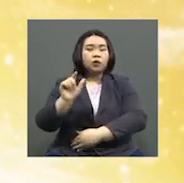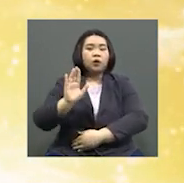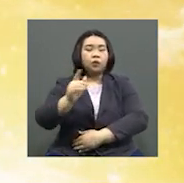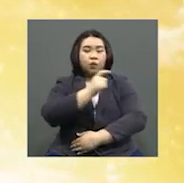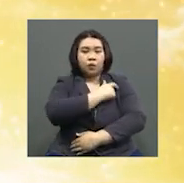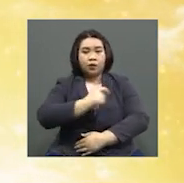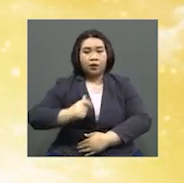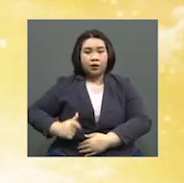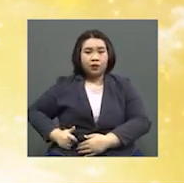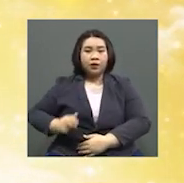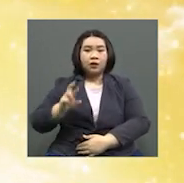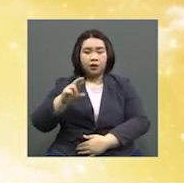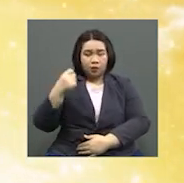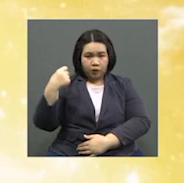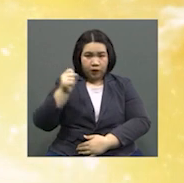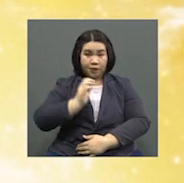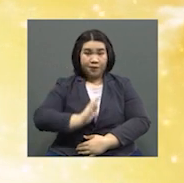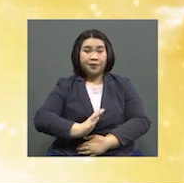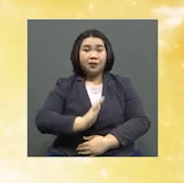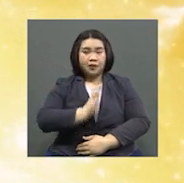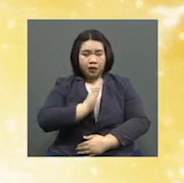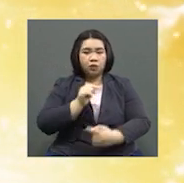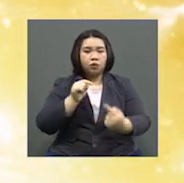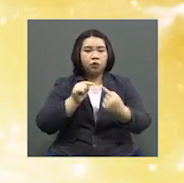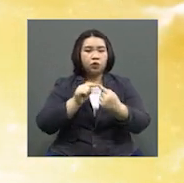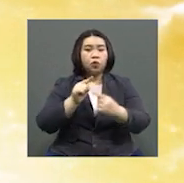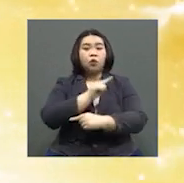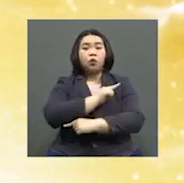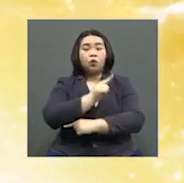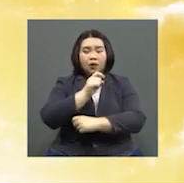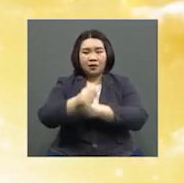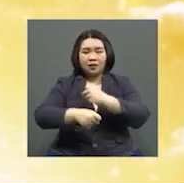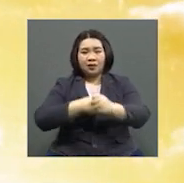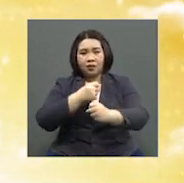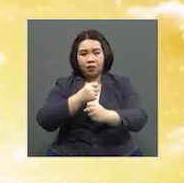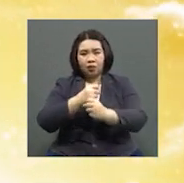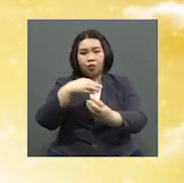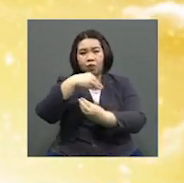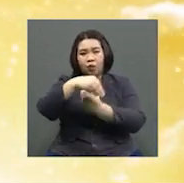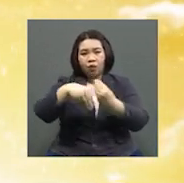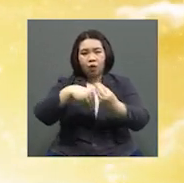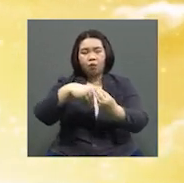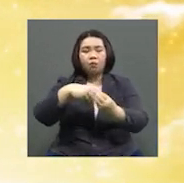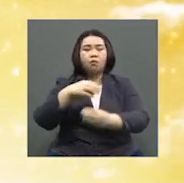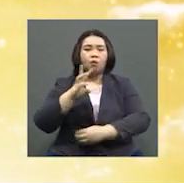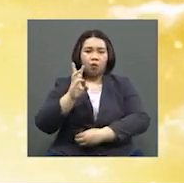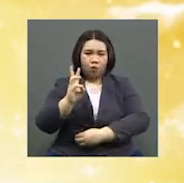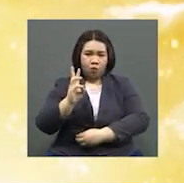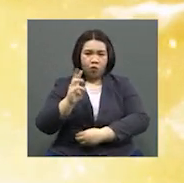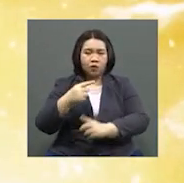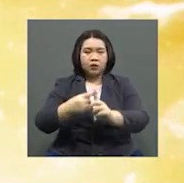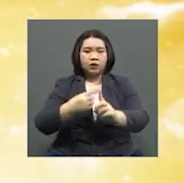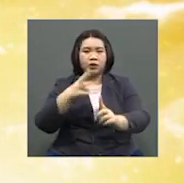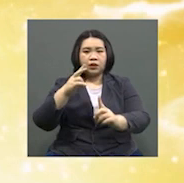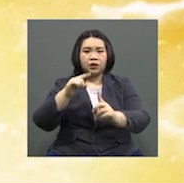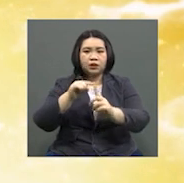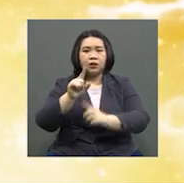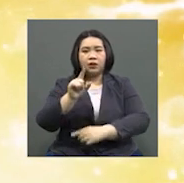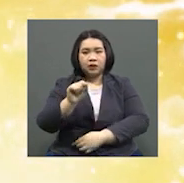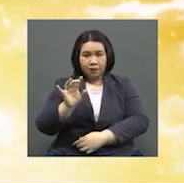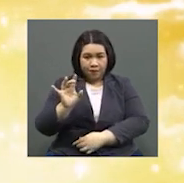งานภาครัฐภาคเอกชนและประชาชนร่วมแสดงความจงรักภักดีและสำนึกในพระ